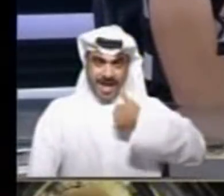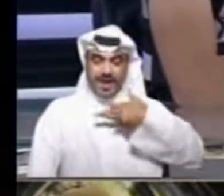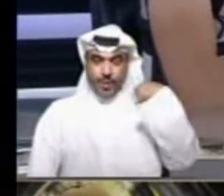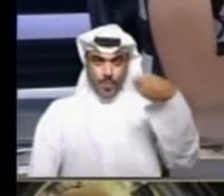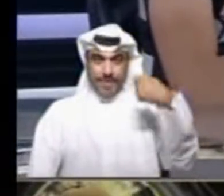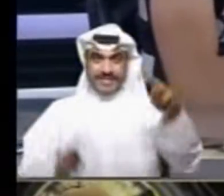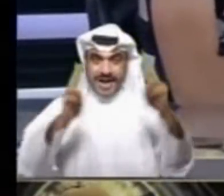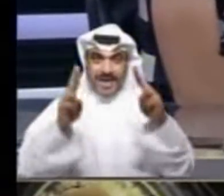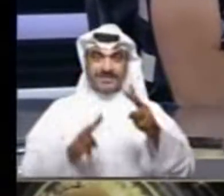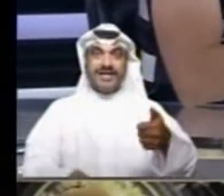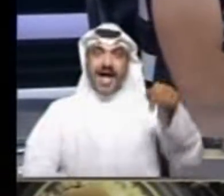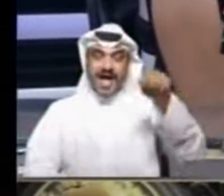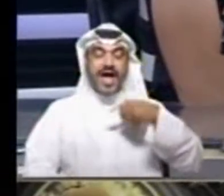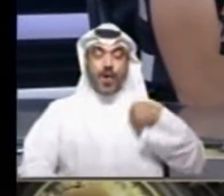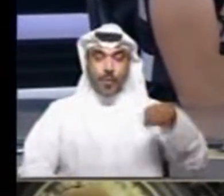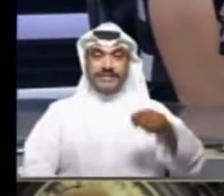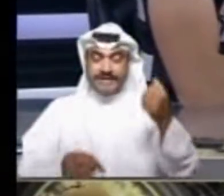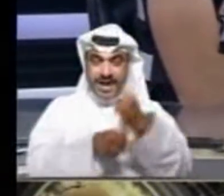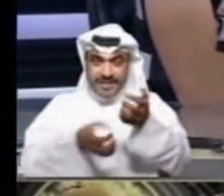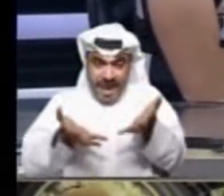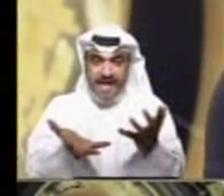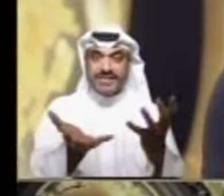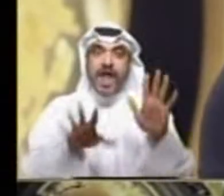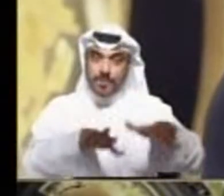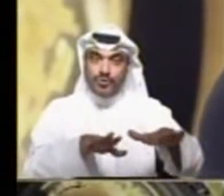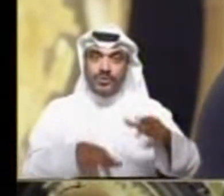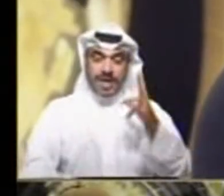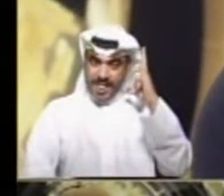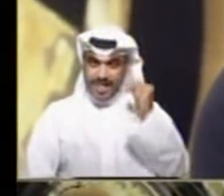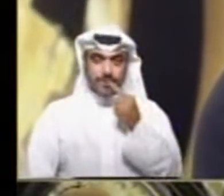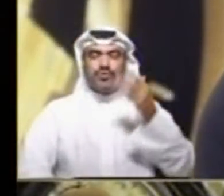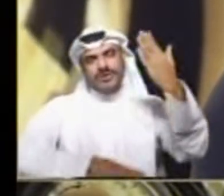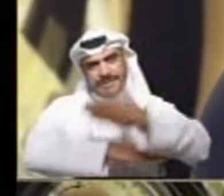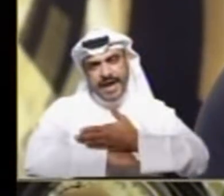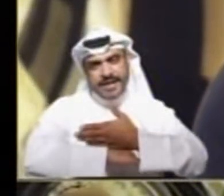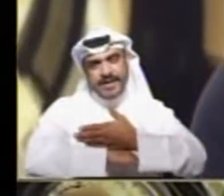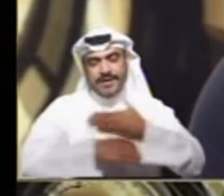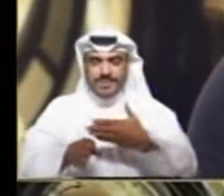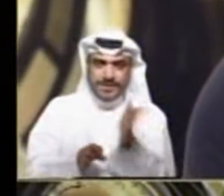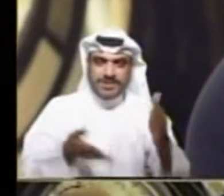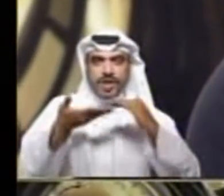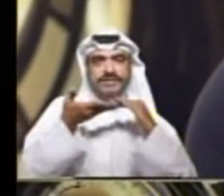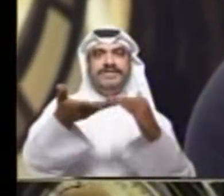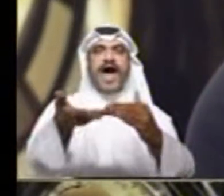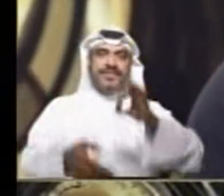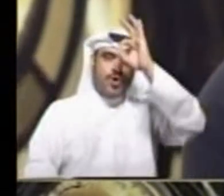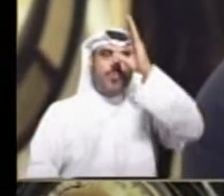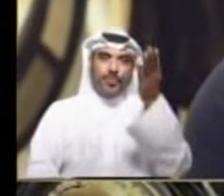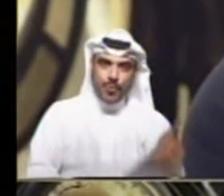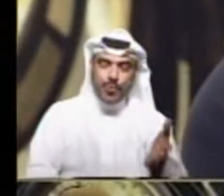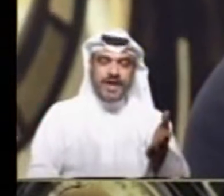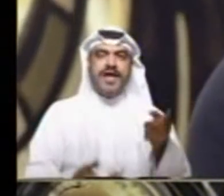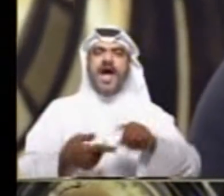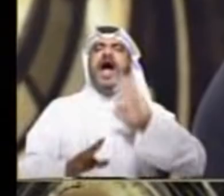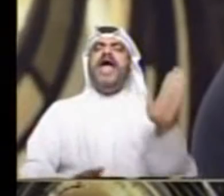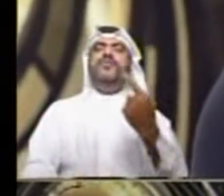الاشغال كان موجود الله يجزاه خير في نفس الموقع، فطلبوا منا ان مثلا نسكر الشارع، نساعد رجال المرور، اي